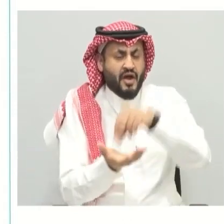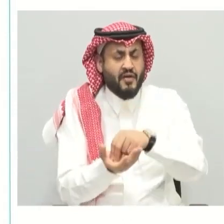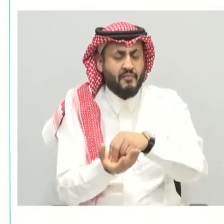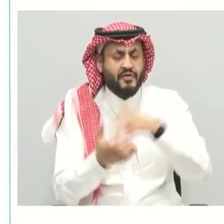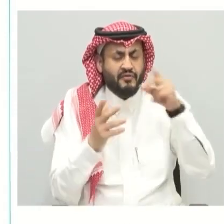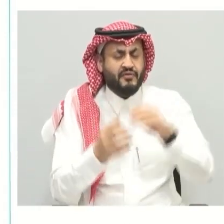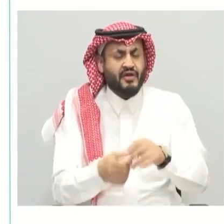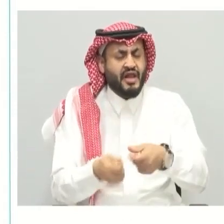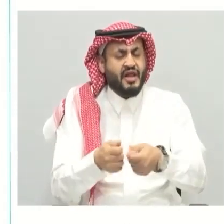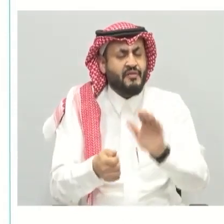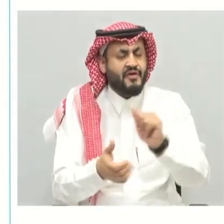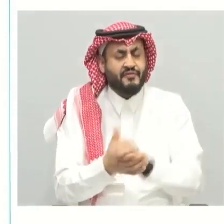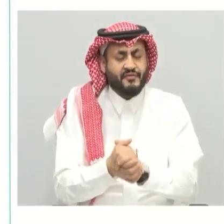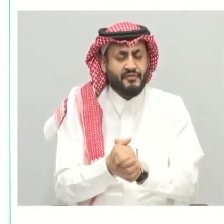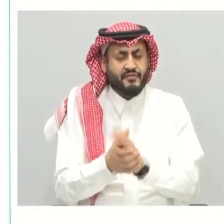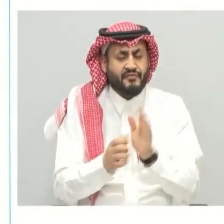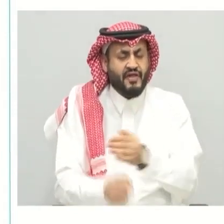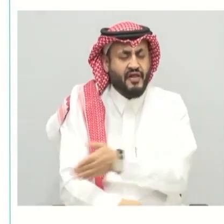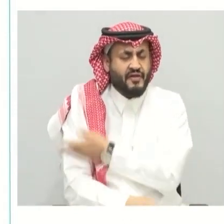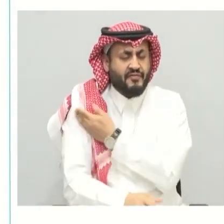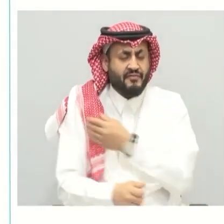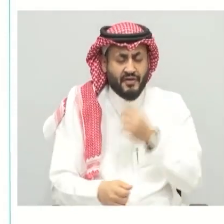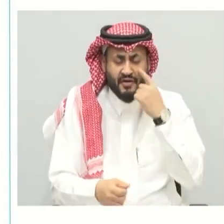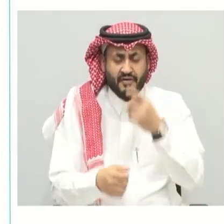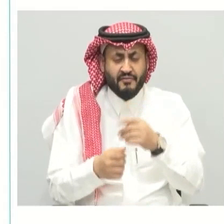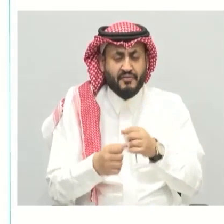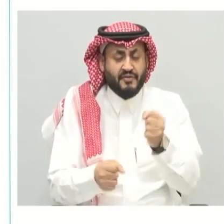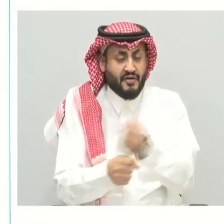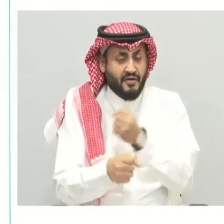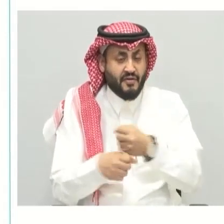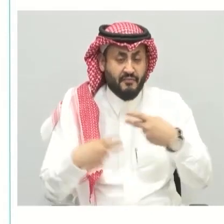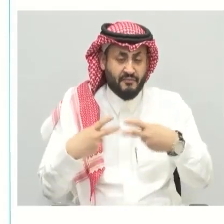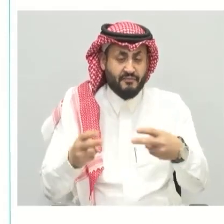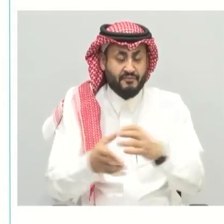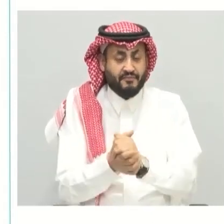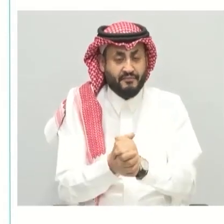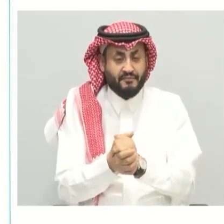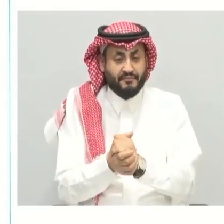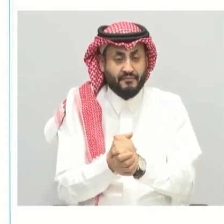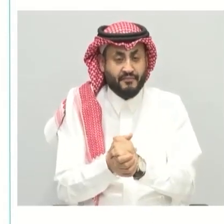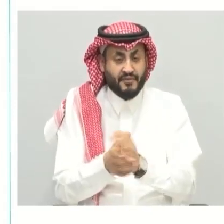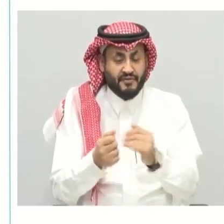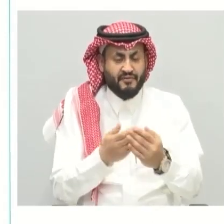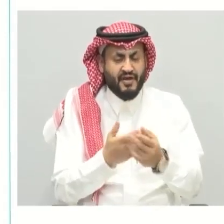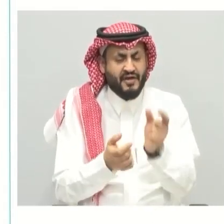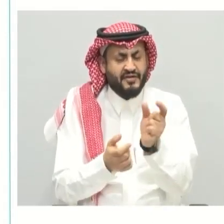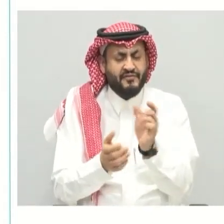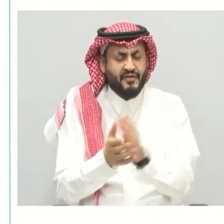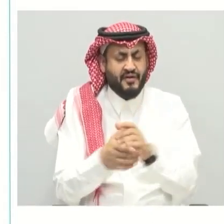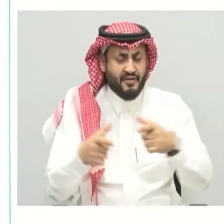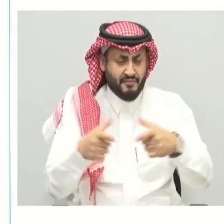ربحي متخصص في مساعده الراغبين في ممارسه العمل الحر واصحاب المشاريع الصغيره